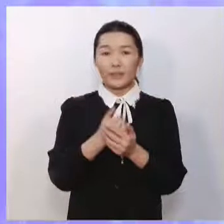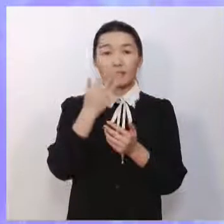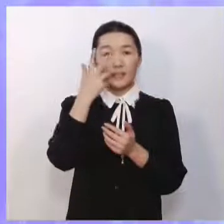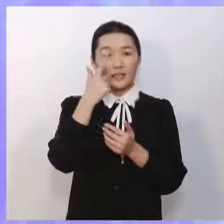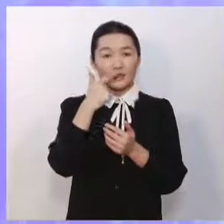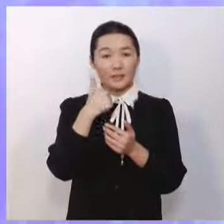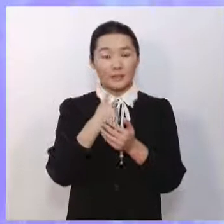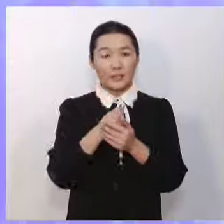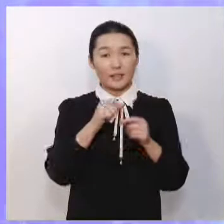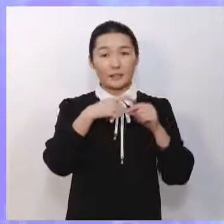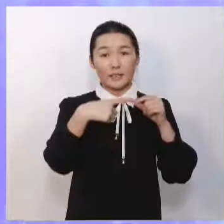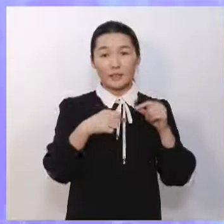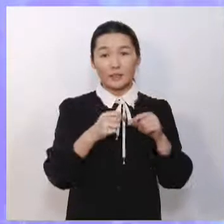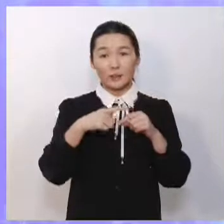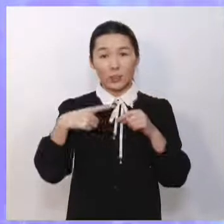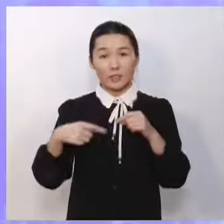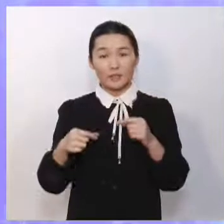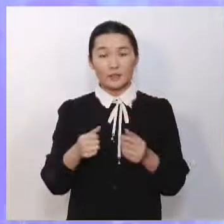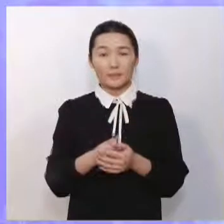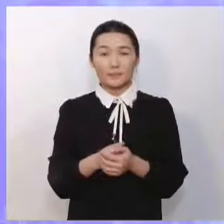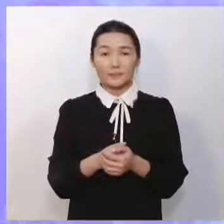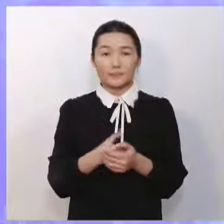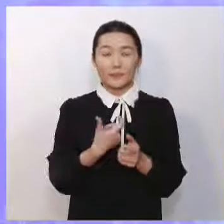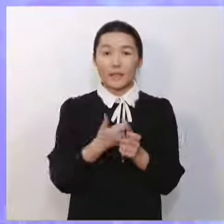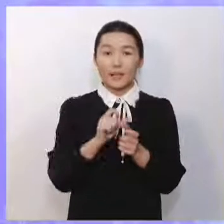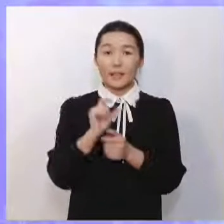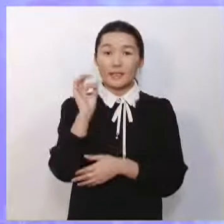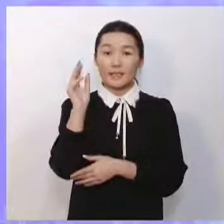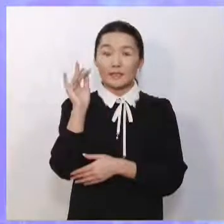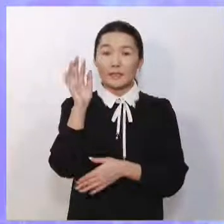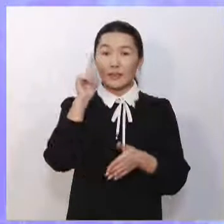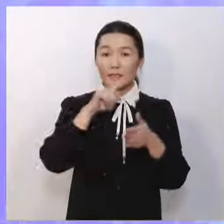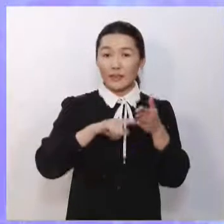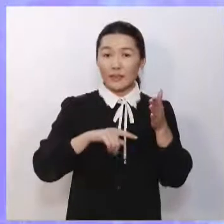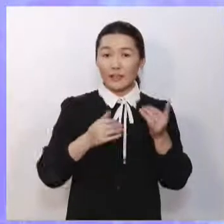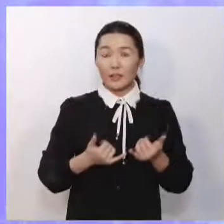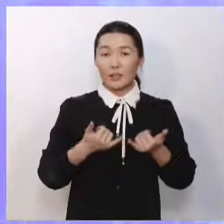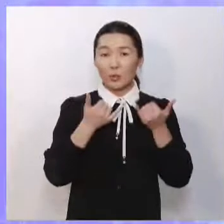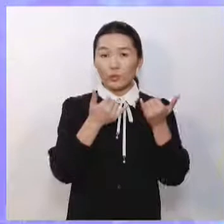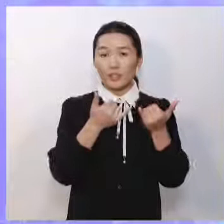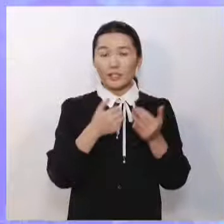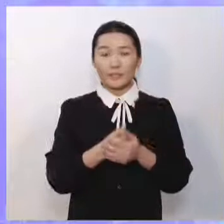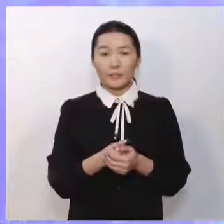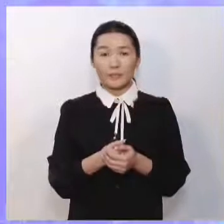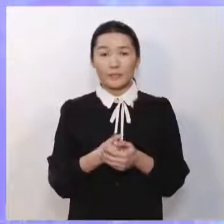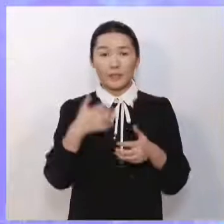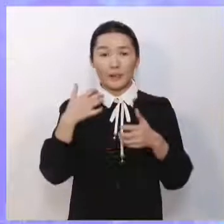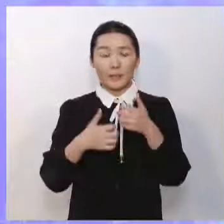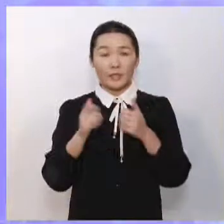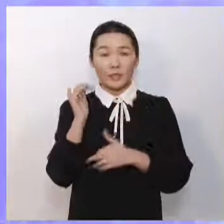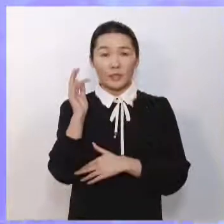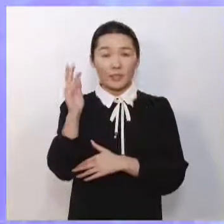разноцветными листочками. Это дерево доверия и уважения. Между